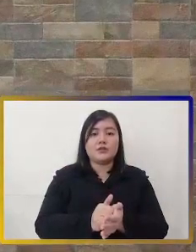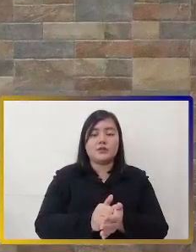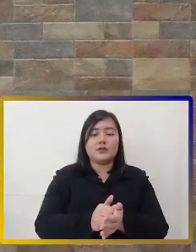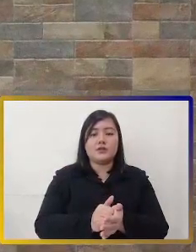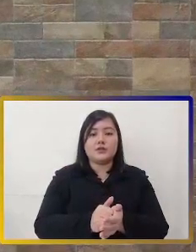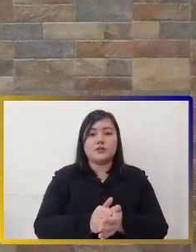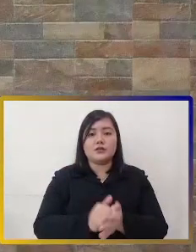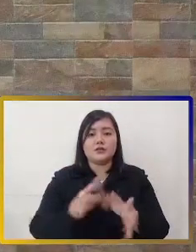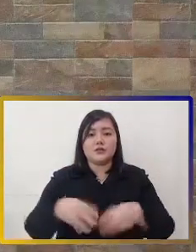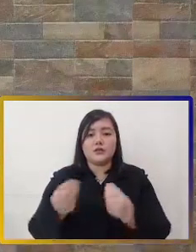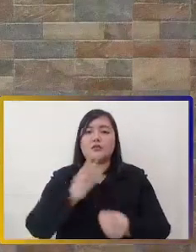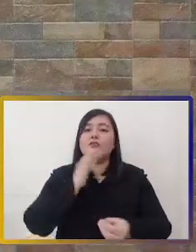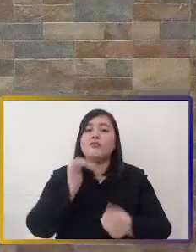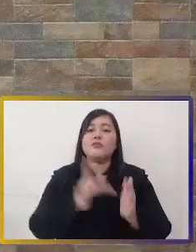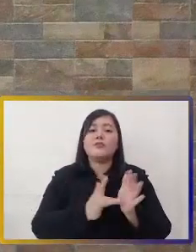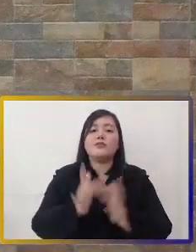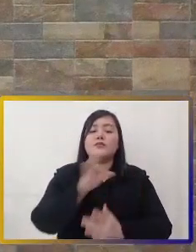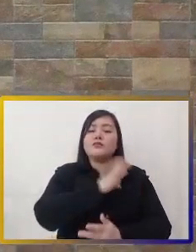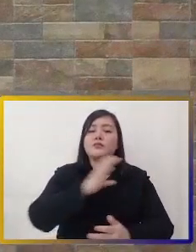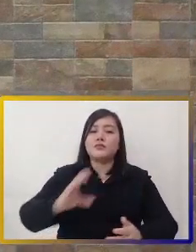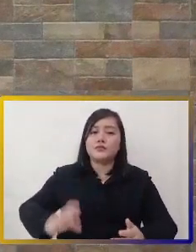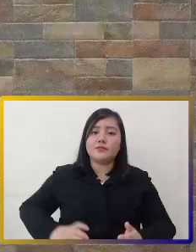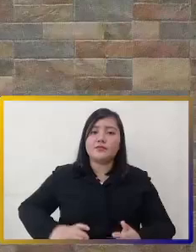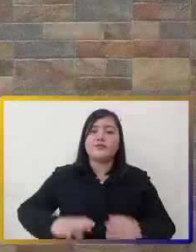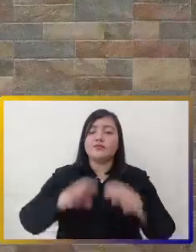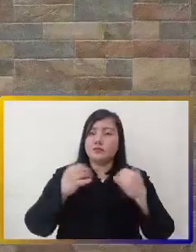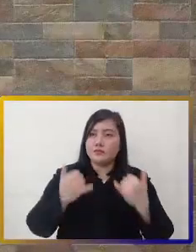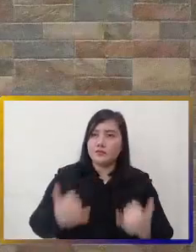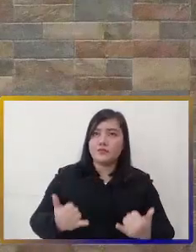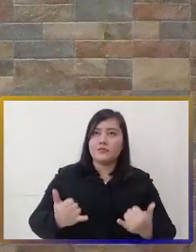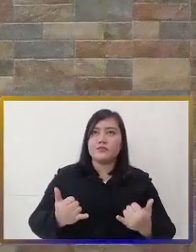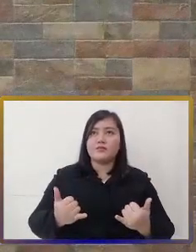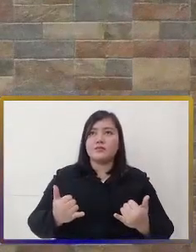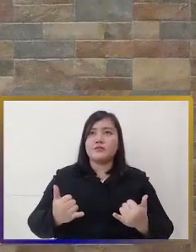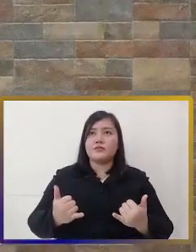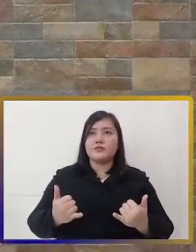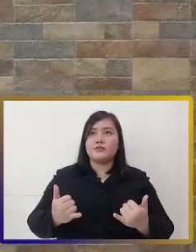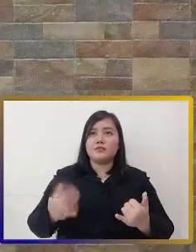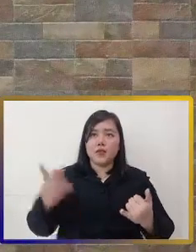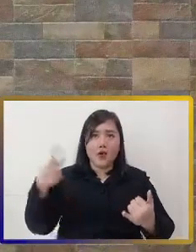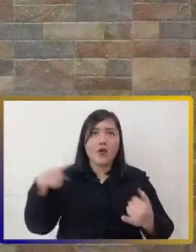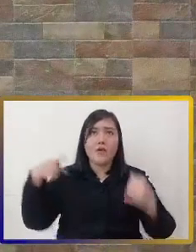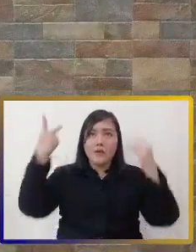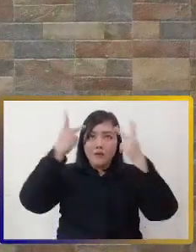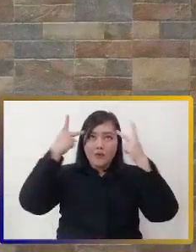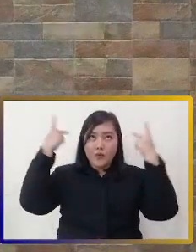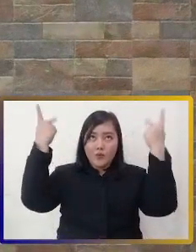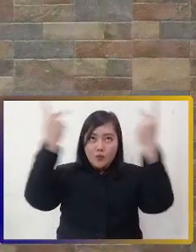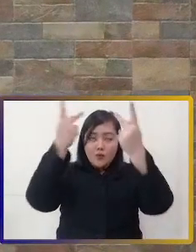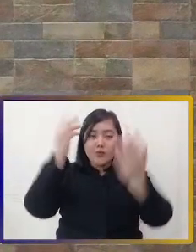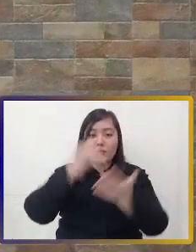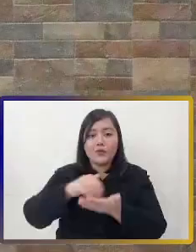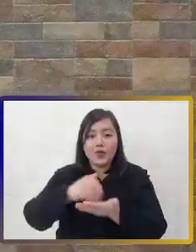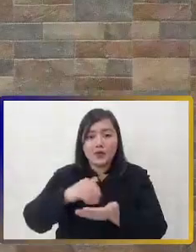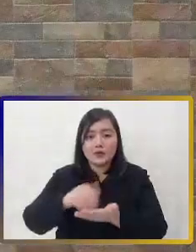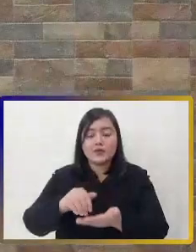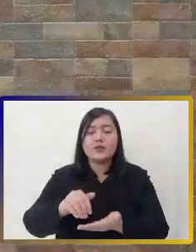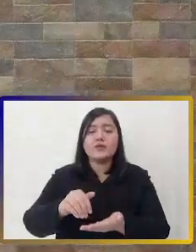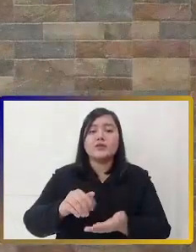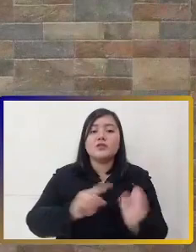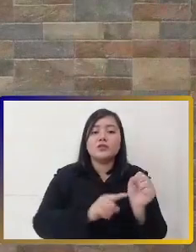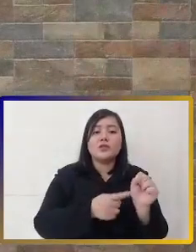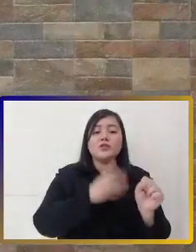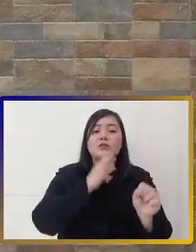right, with the power of the papacy as established by Gregory the Great. You see, ito po mga kapatid